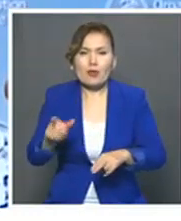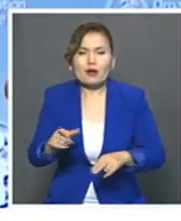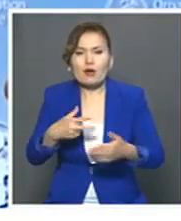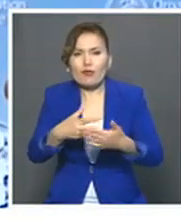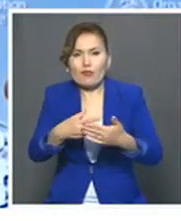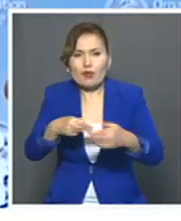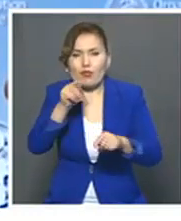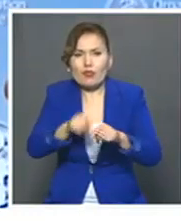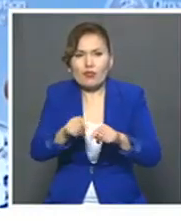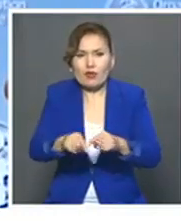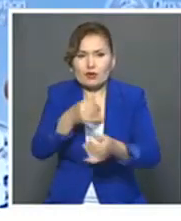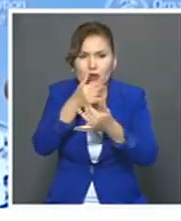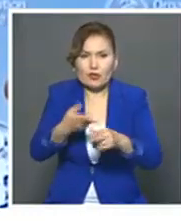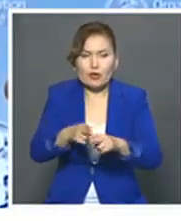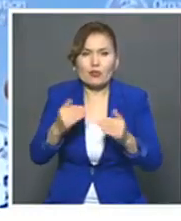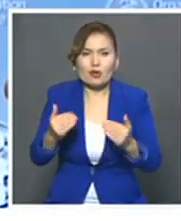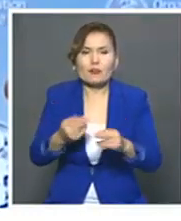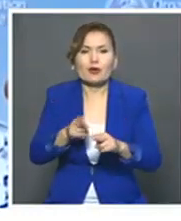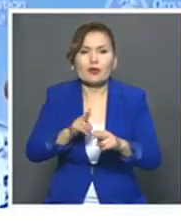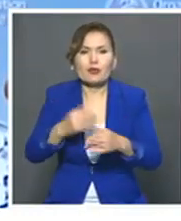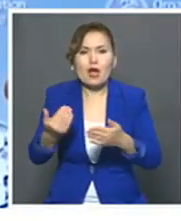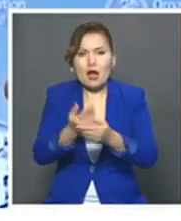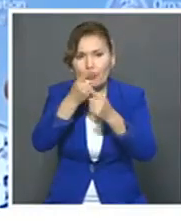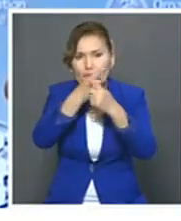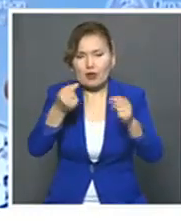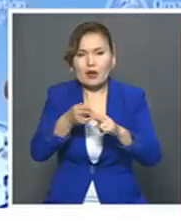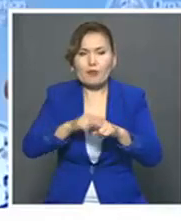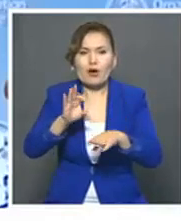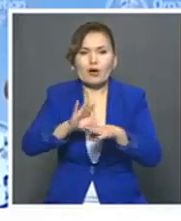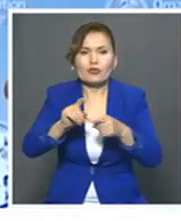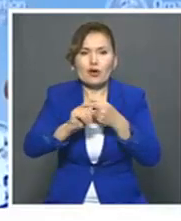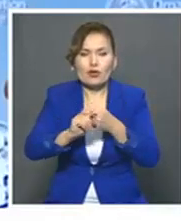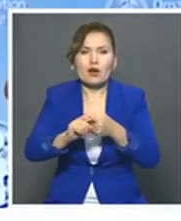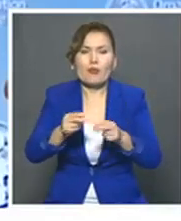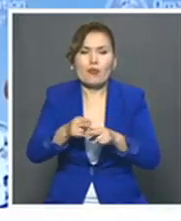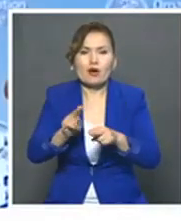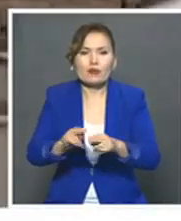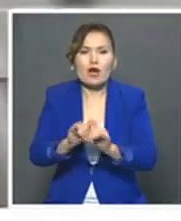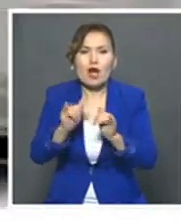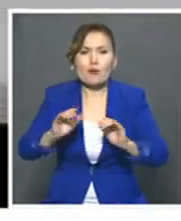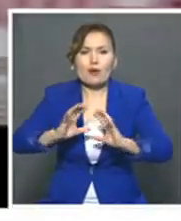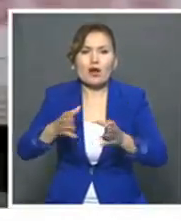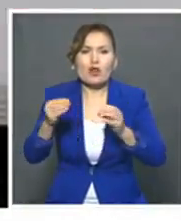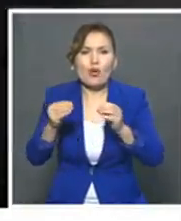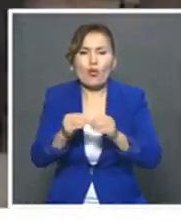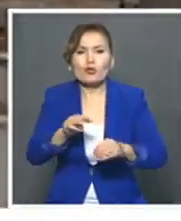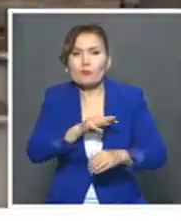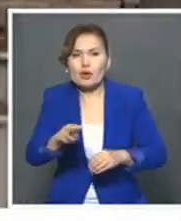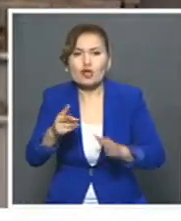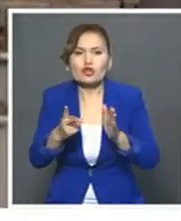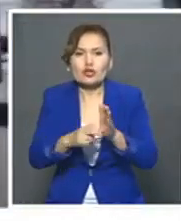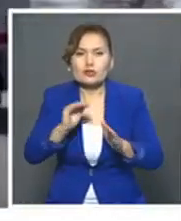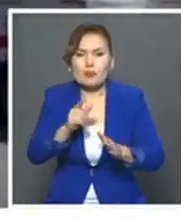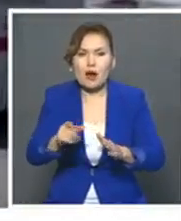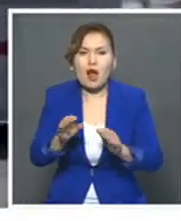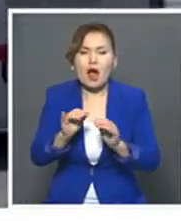науқастар тізіміне ілікпей қалған. Бүгін түскен мәліметке қарағанда дауасы жоқ инфекция жыл басынан бері планетада 10 700 000